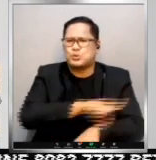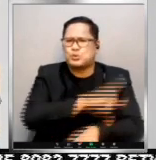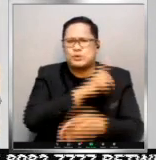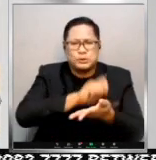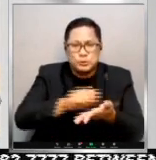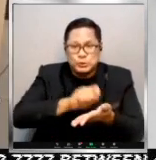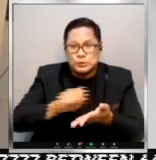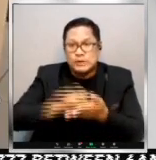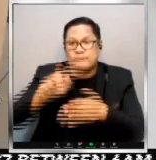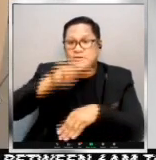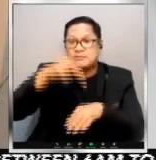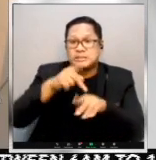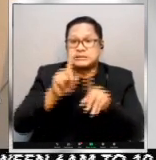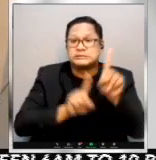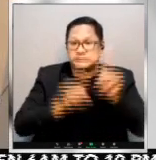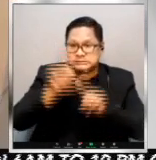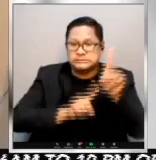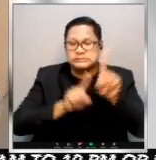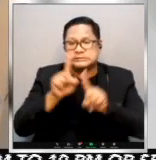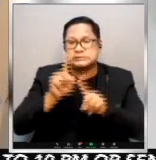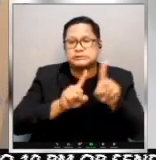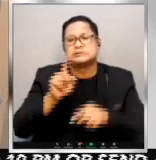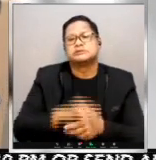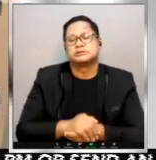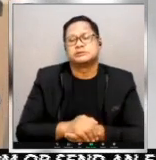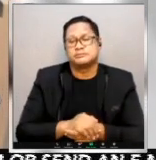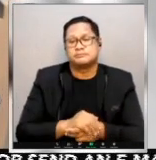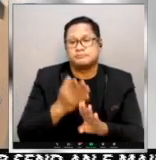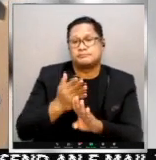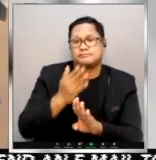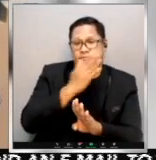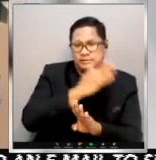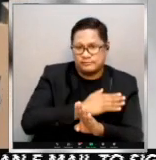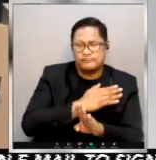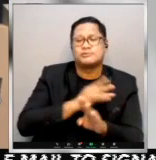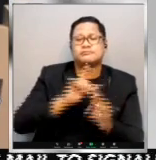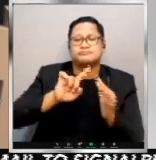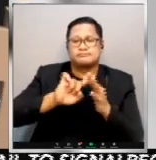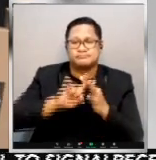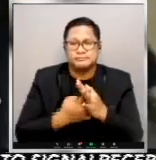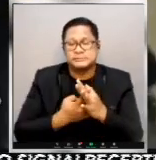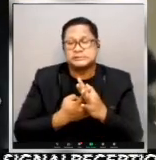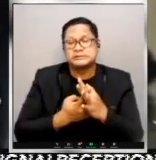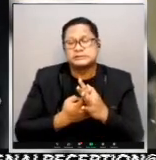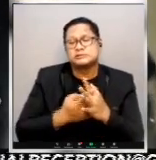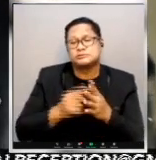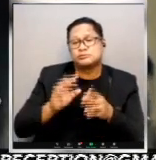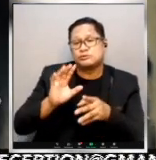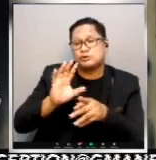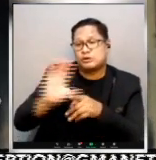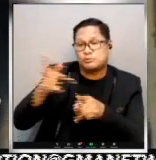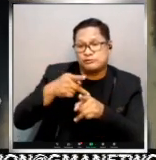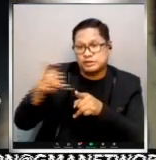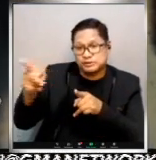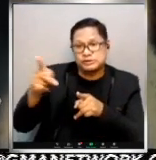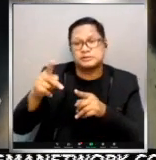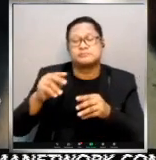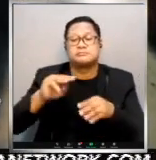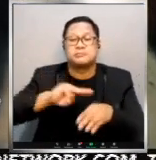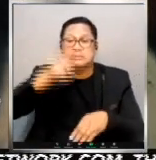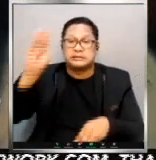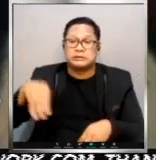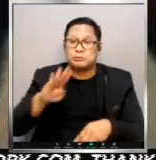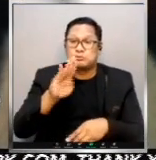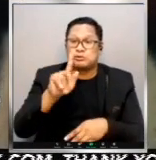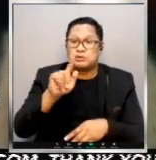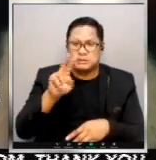Star si Torrevillas. Bago nito, nagsimula ang kanyang karera sa Manila Bulletin at naging editor din ng